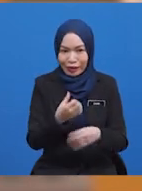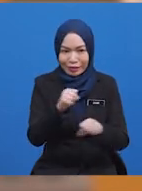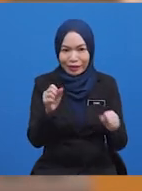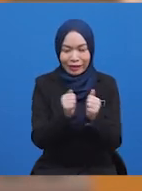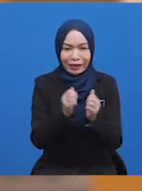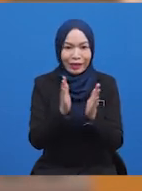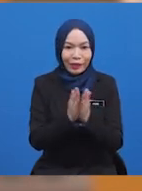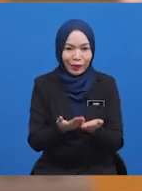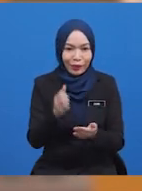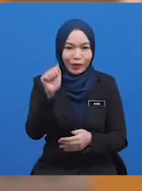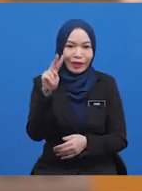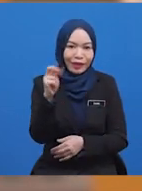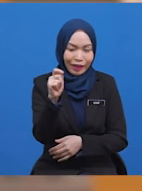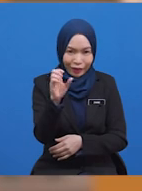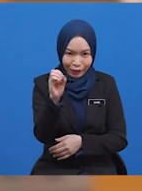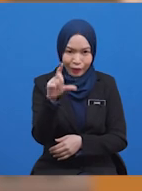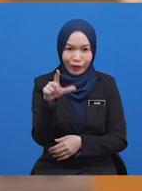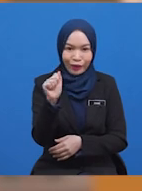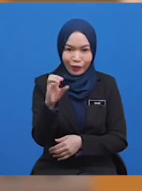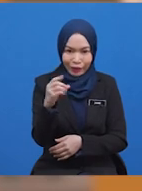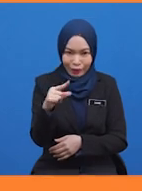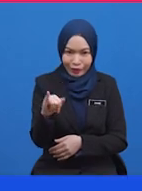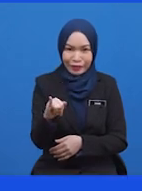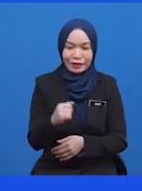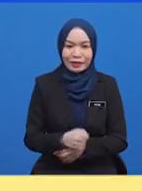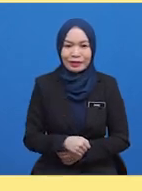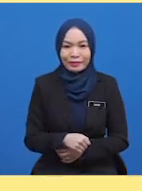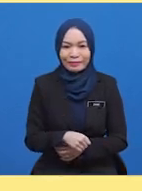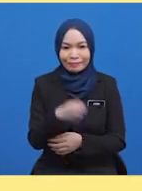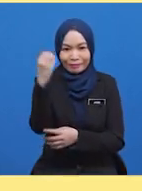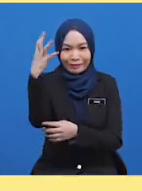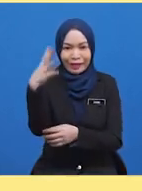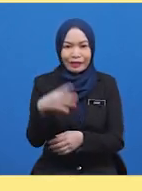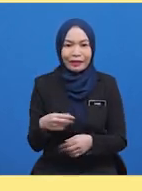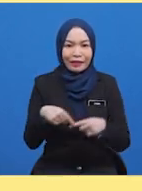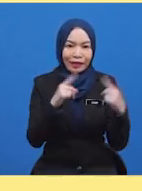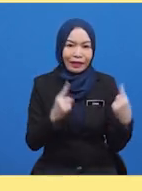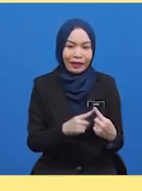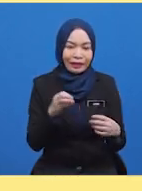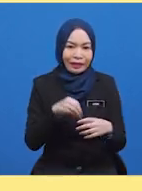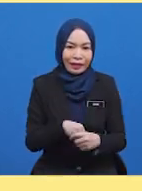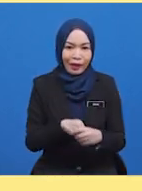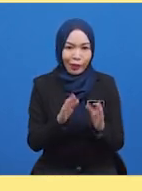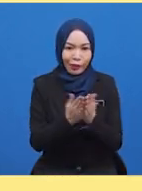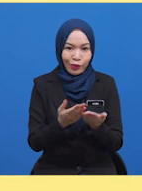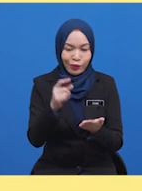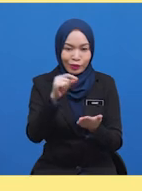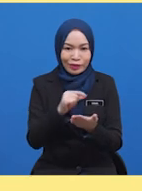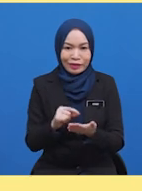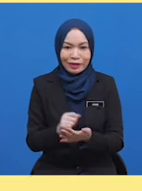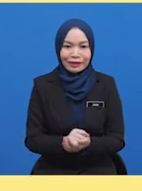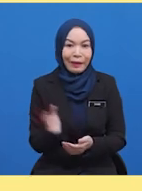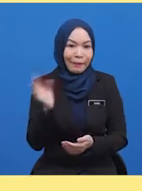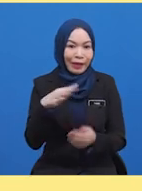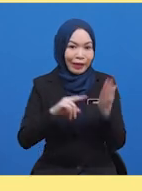antologi bintang hati dan buku catatan Mari kita mulek pembelajaran cite dengan